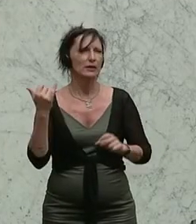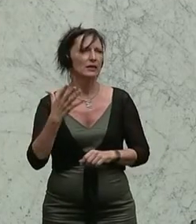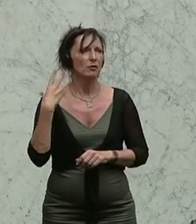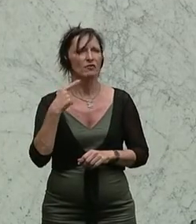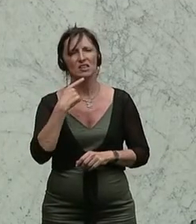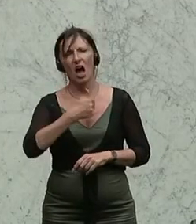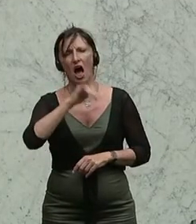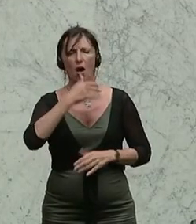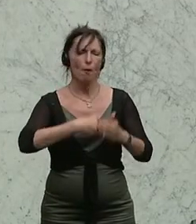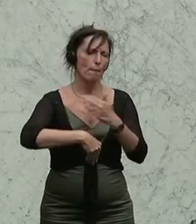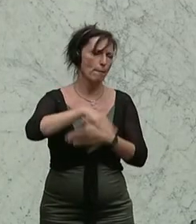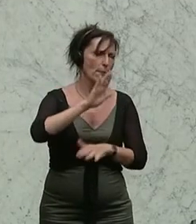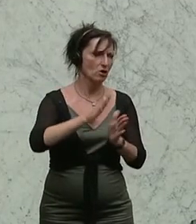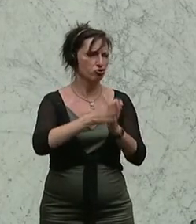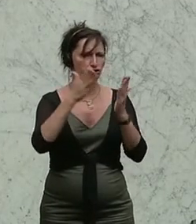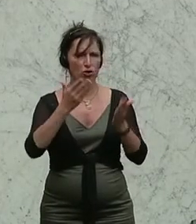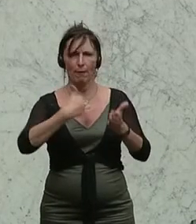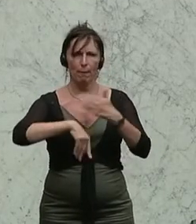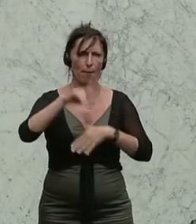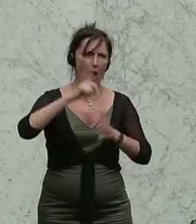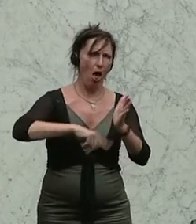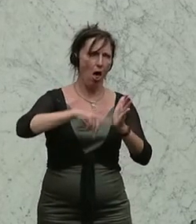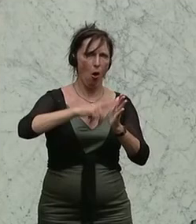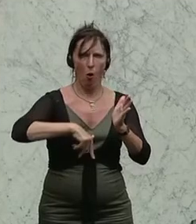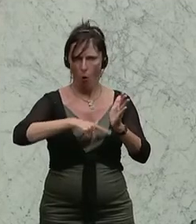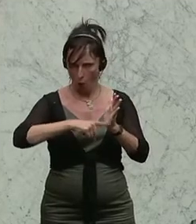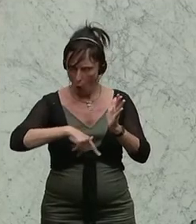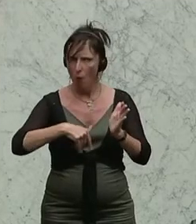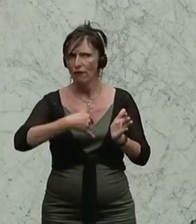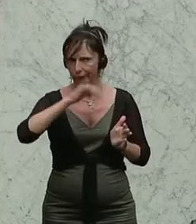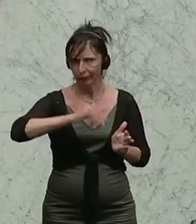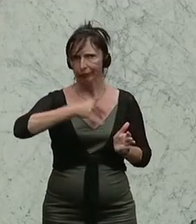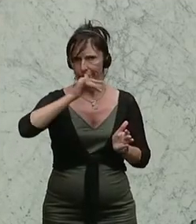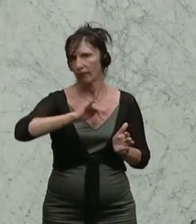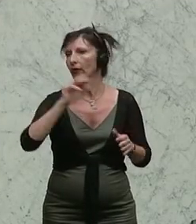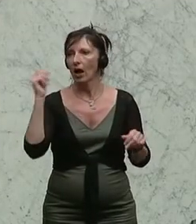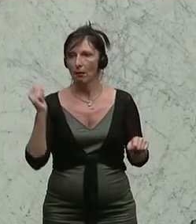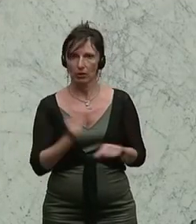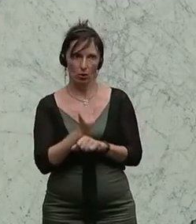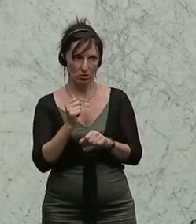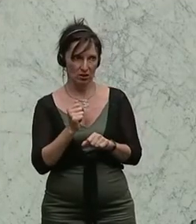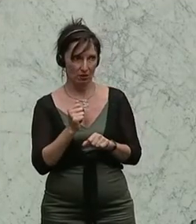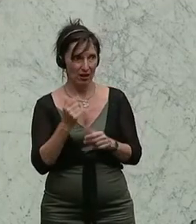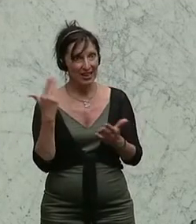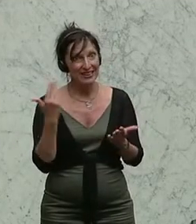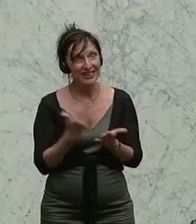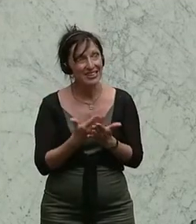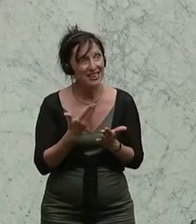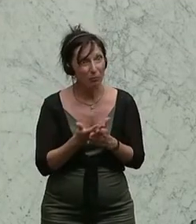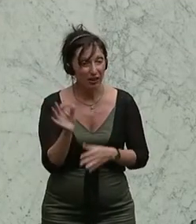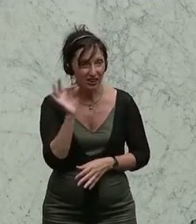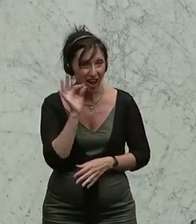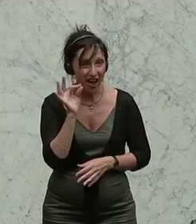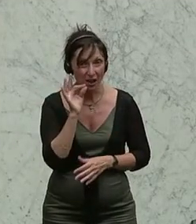schädlicher wäre und viel öfter verbraucht werde, ist es trotzdem bitte noch immer kein Grund, Cannabis freizugeben und